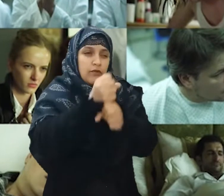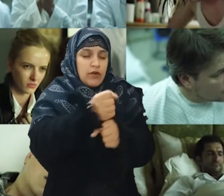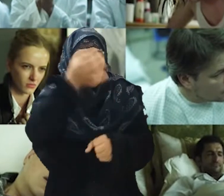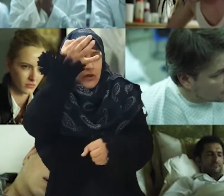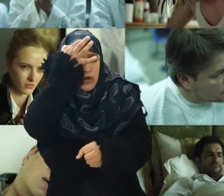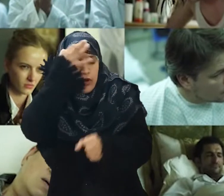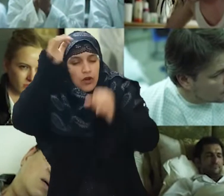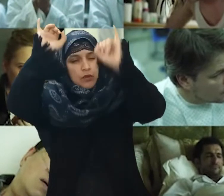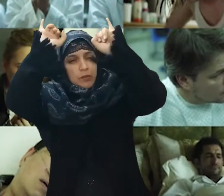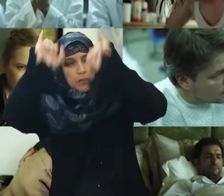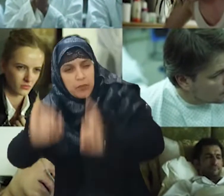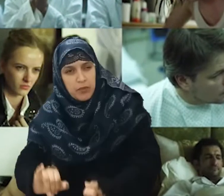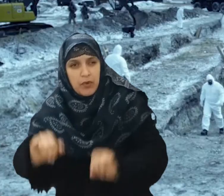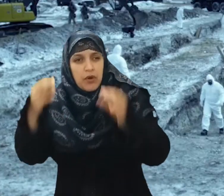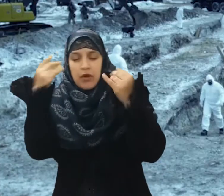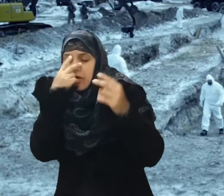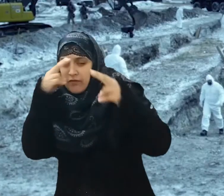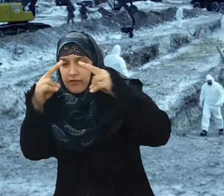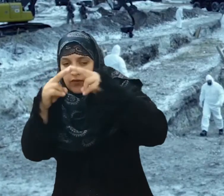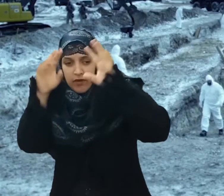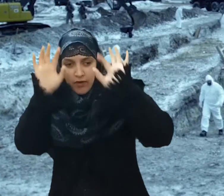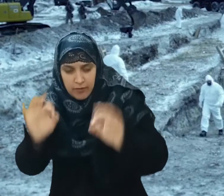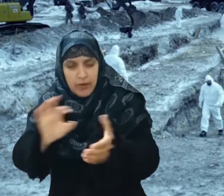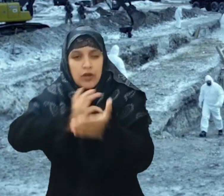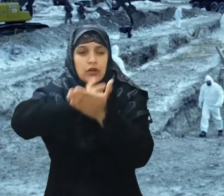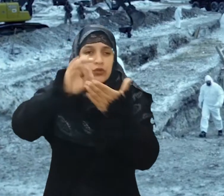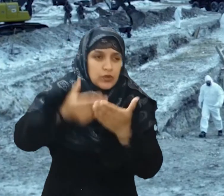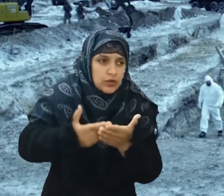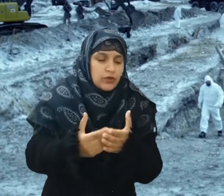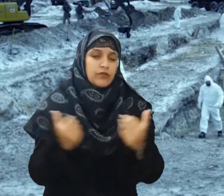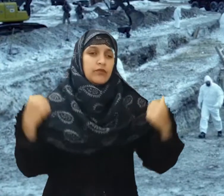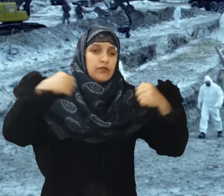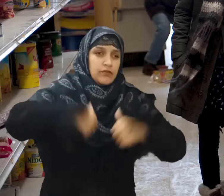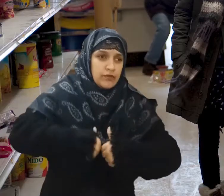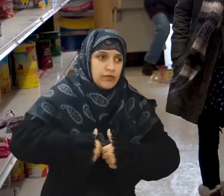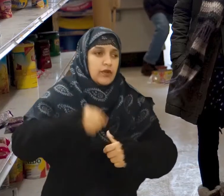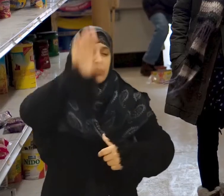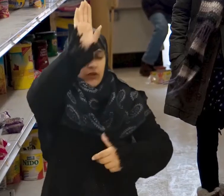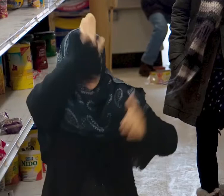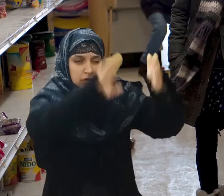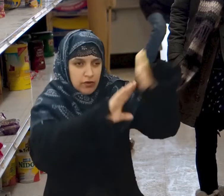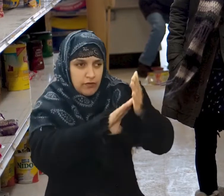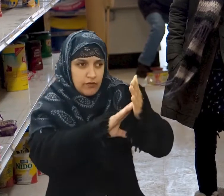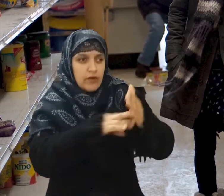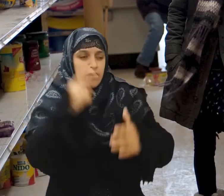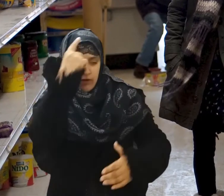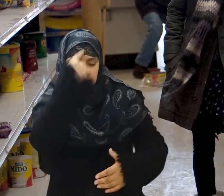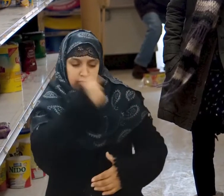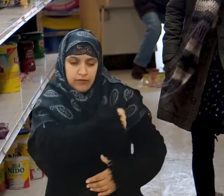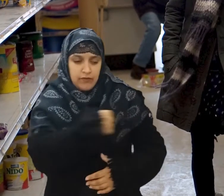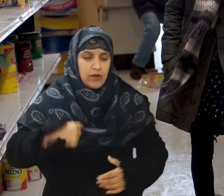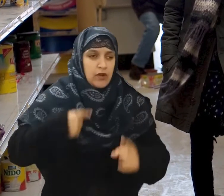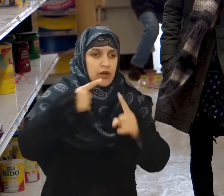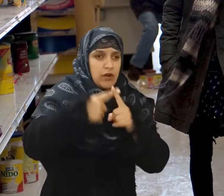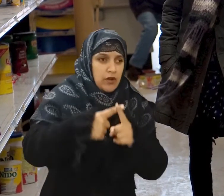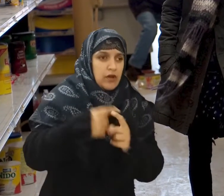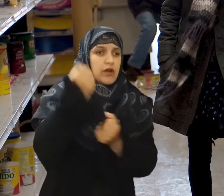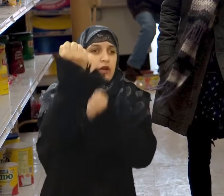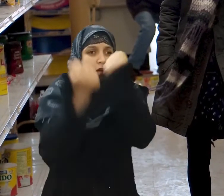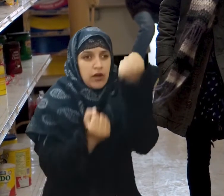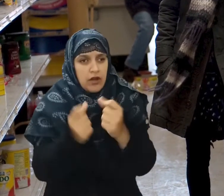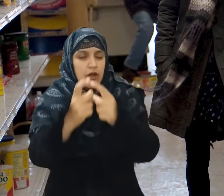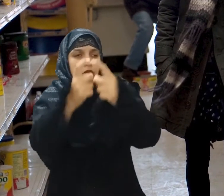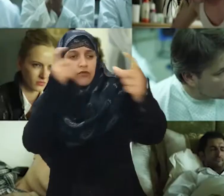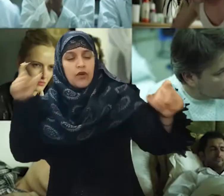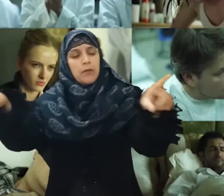جاتی ہے اور لوگوں کو اجتماعی قبروں میں دفنایا جاتا ہے۔ خوراک اور کھانے پینے کی اشیاء کی قلت ہو جاتی ہے۔ مزید